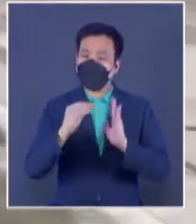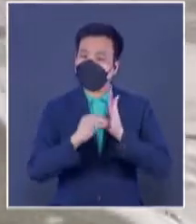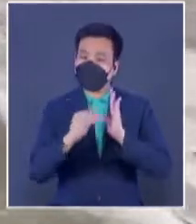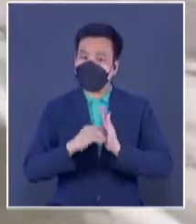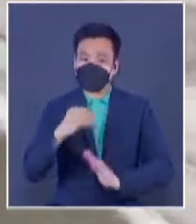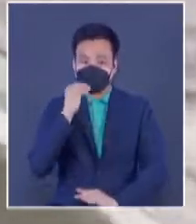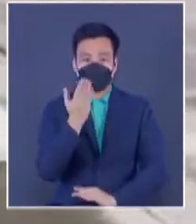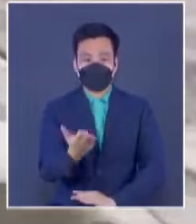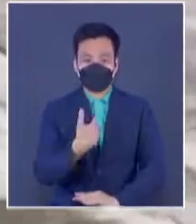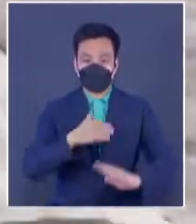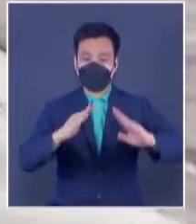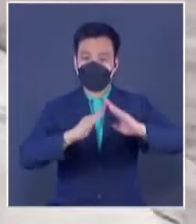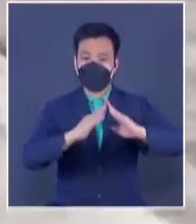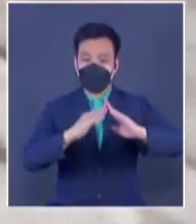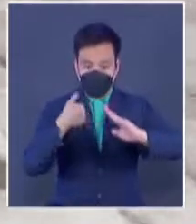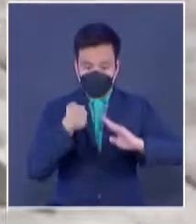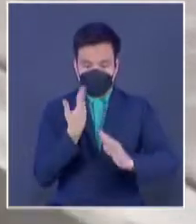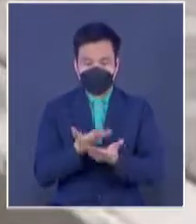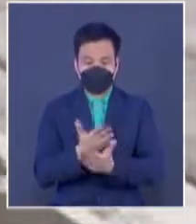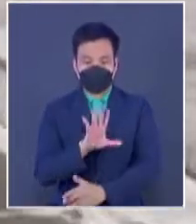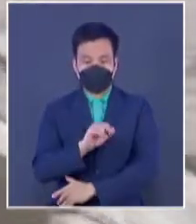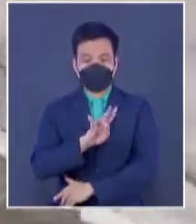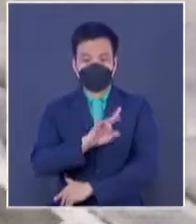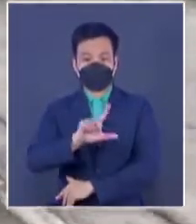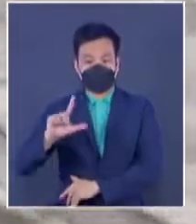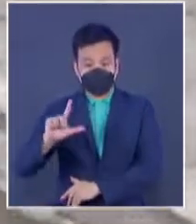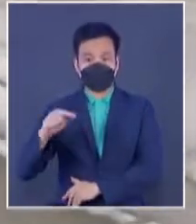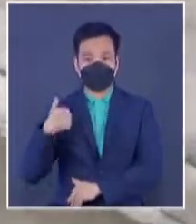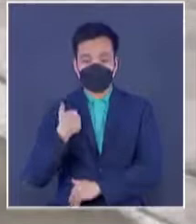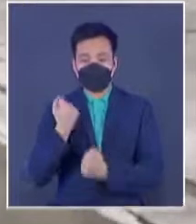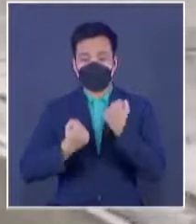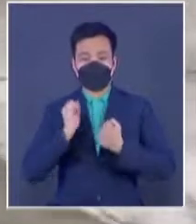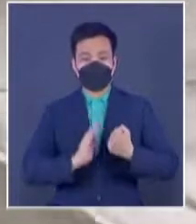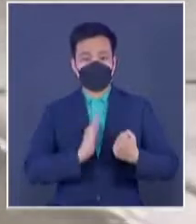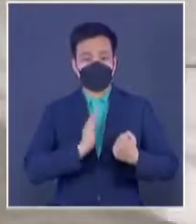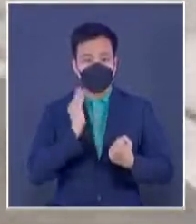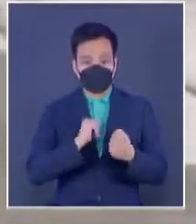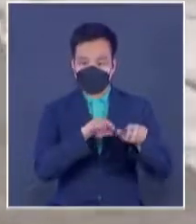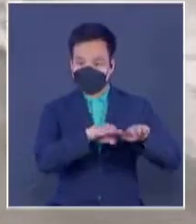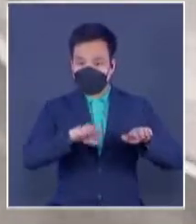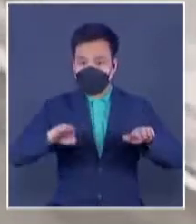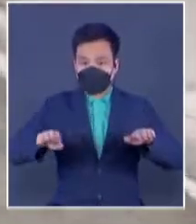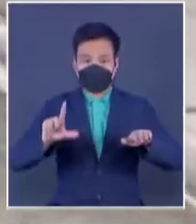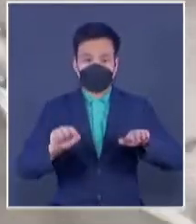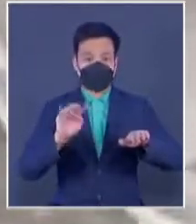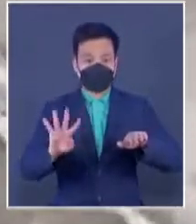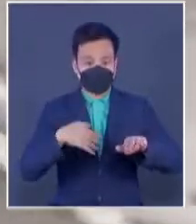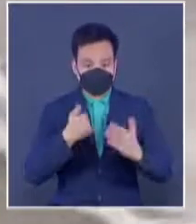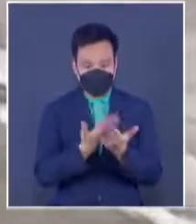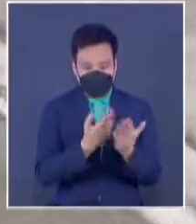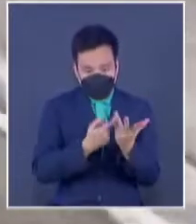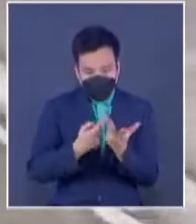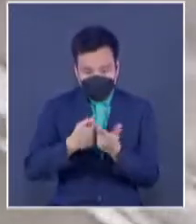สน์หลังนี้นะครับมูลค่า57 ล้านบาทแล้วก็ยังมีรถหรูอีก24 คันรถ24 คันเนี่ยประเมินมูลค่าอยู่